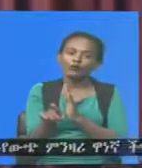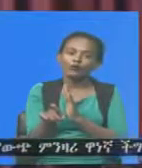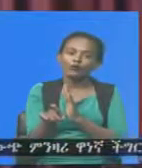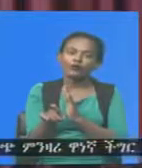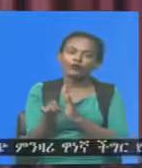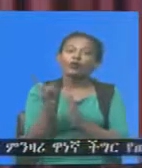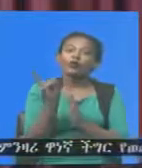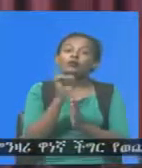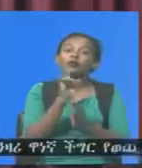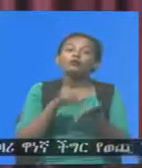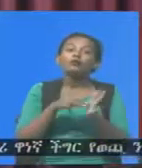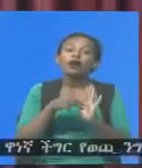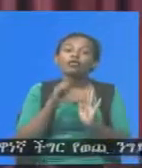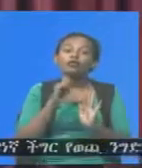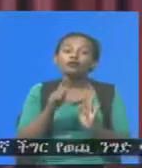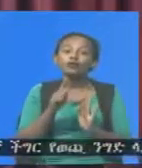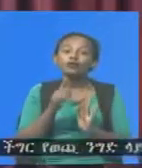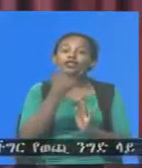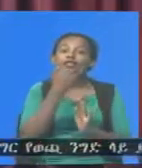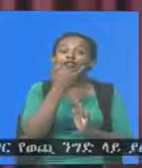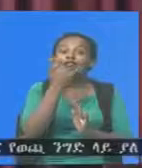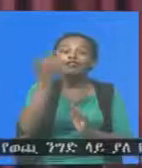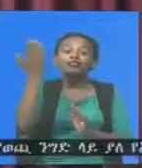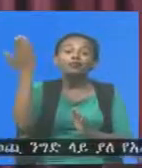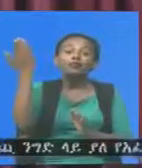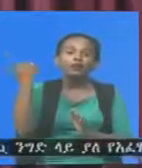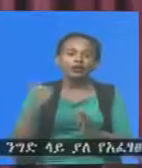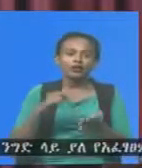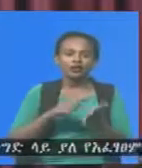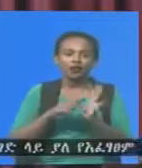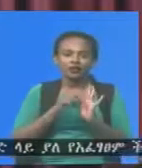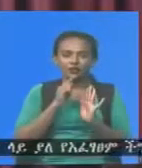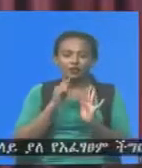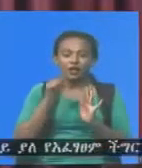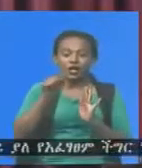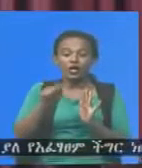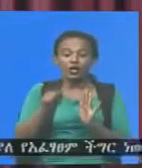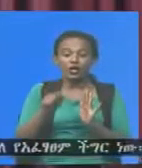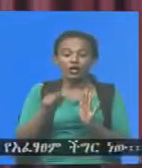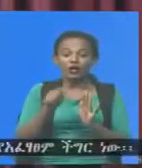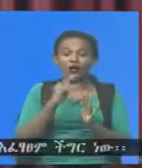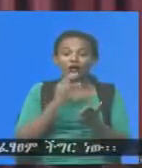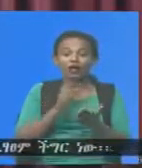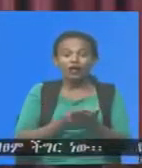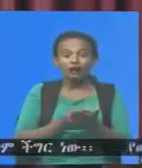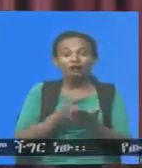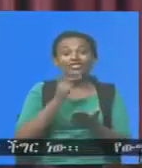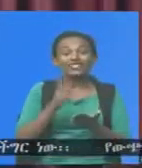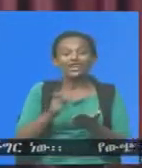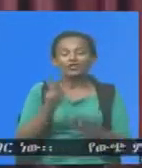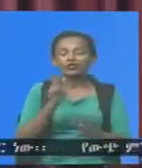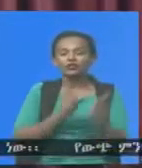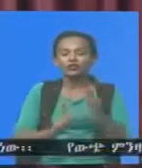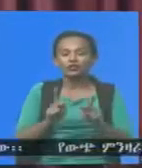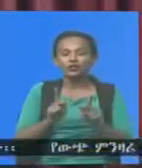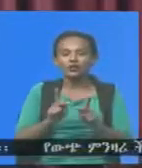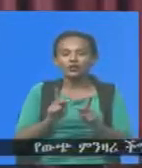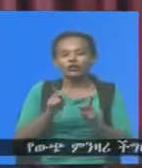ምን ማለት ነው? ጥፋት ነበረ ማለት ነው። ይሄ መልካም ደግ ህዝብ ይቅር ብሎ እድል